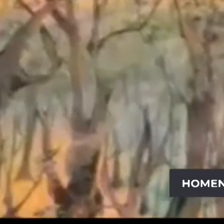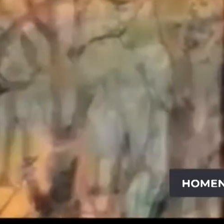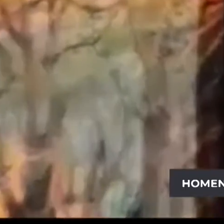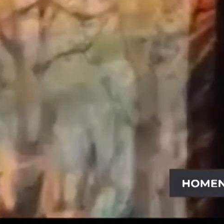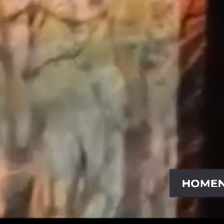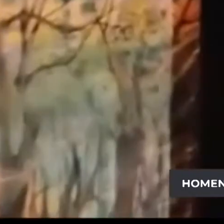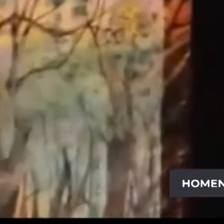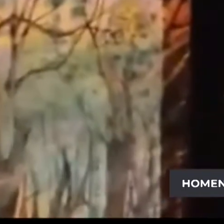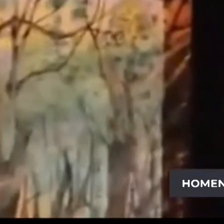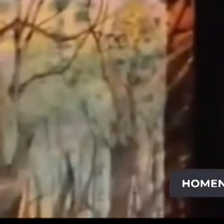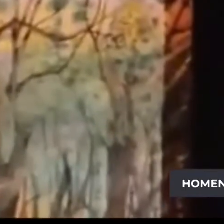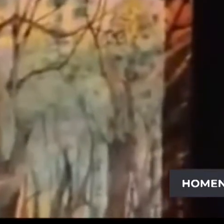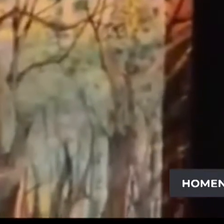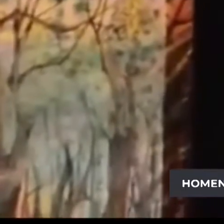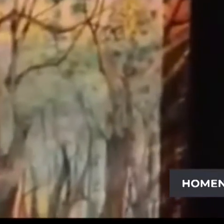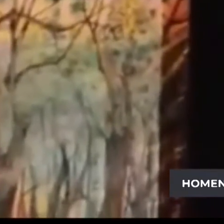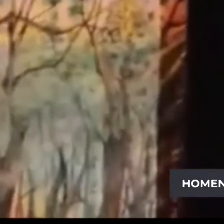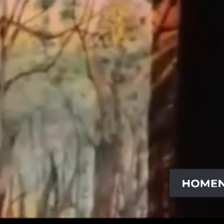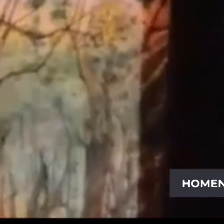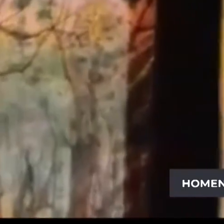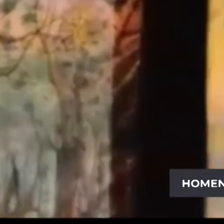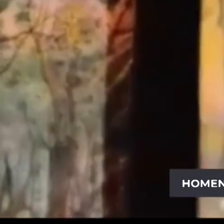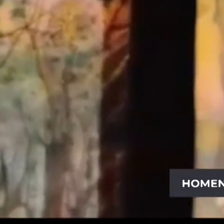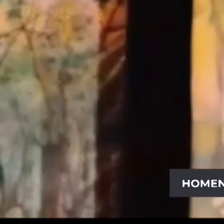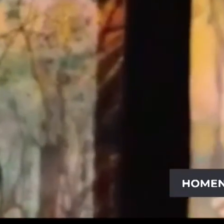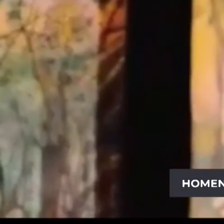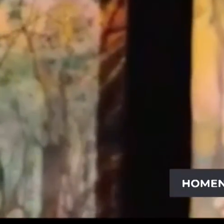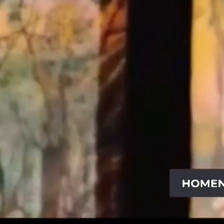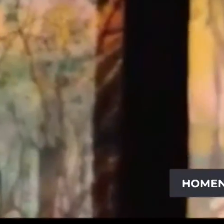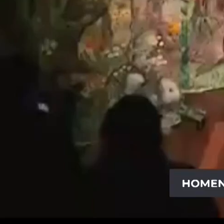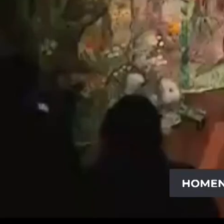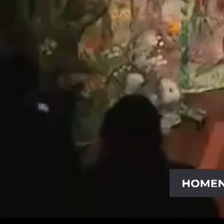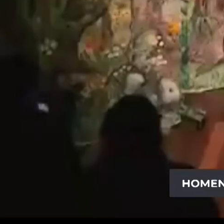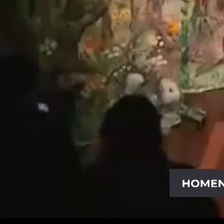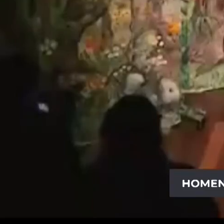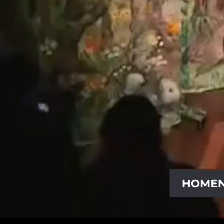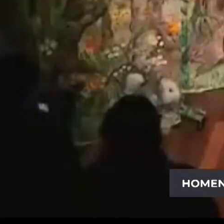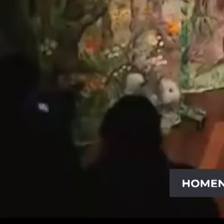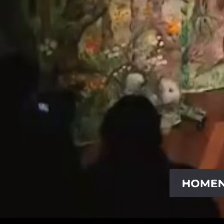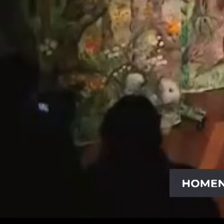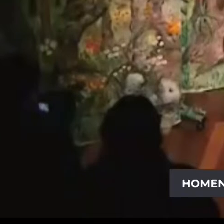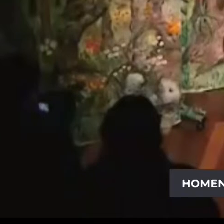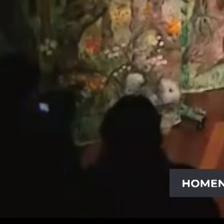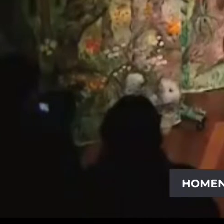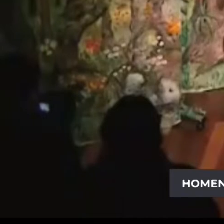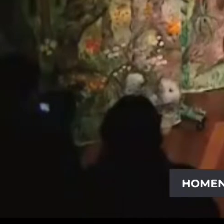diventa cosita, mi tocca essere un lupo